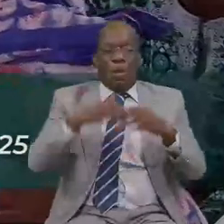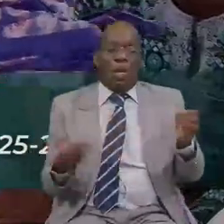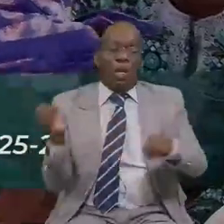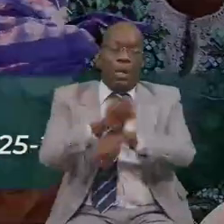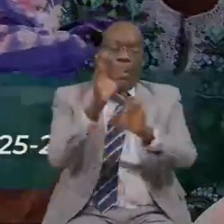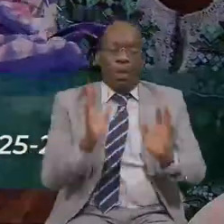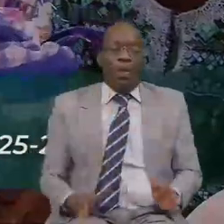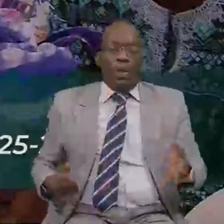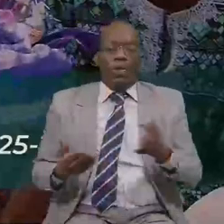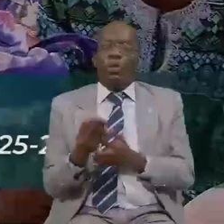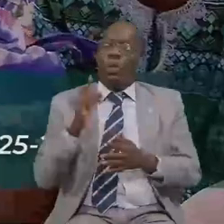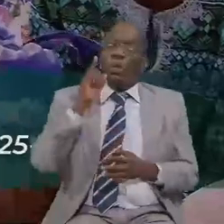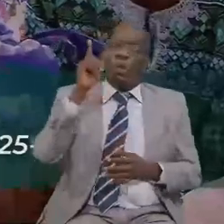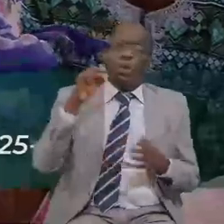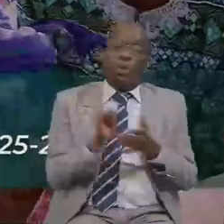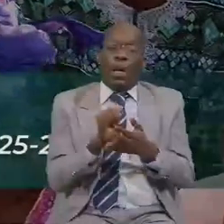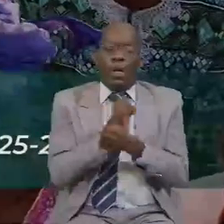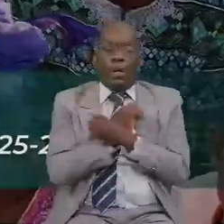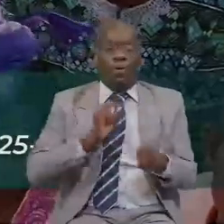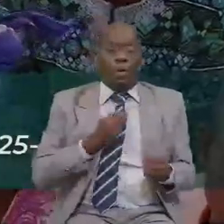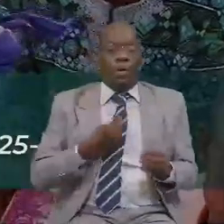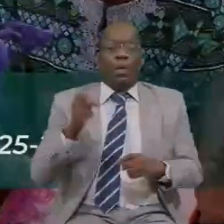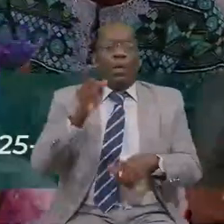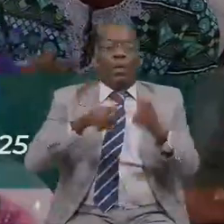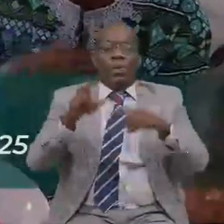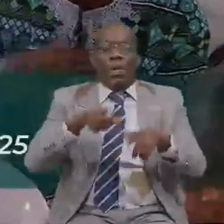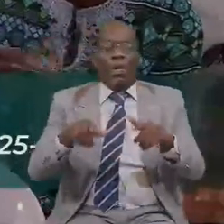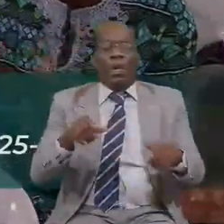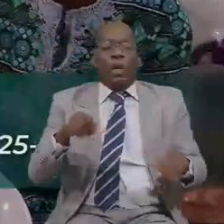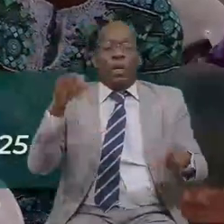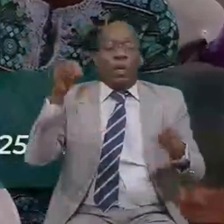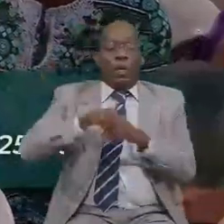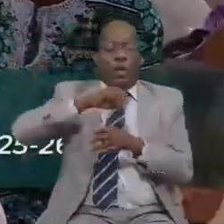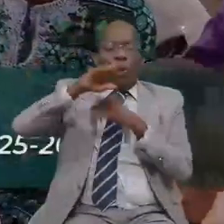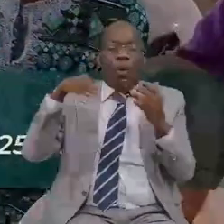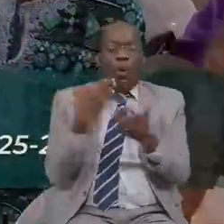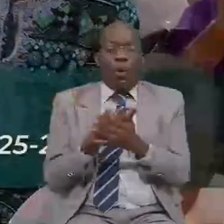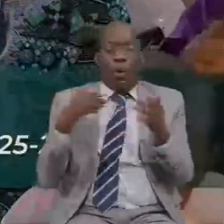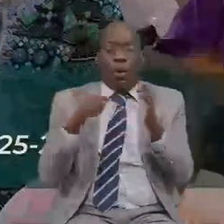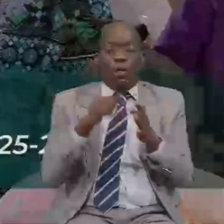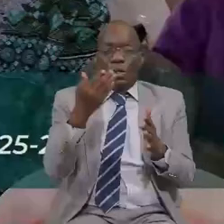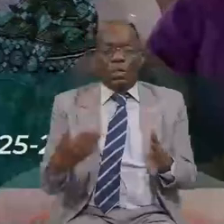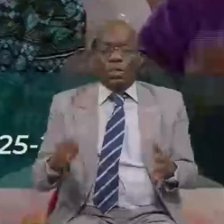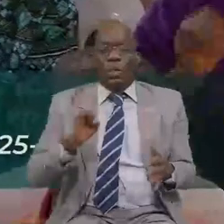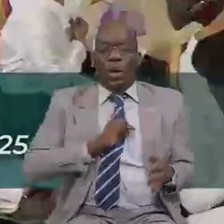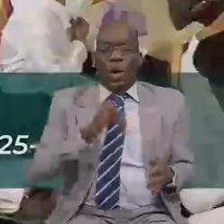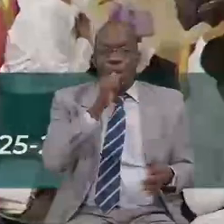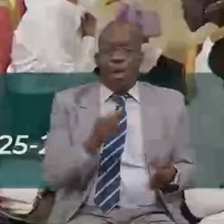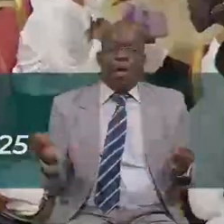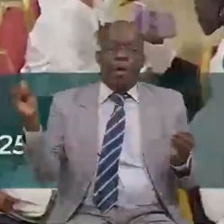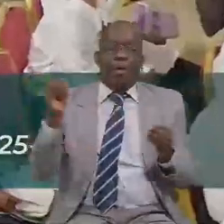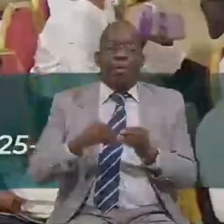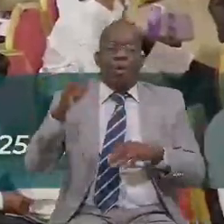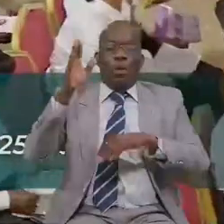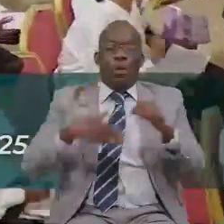ça personnel. Mais dans toutes ces choses, je suis plus que vainqueur par celui